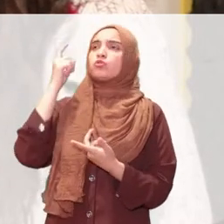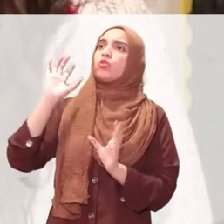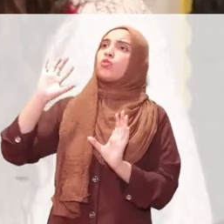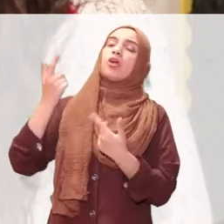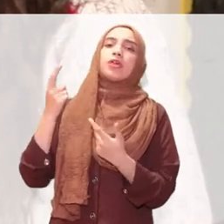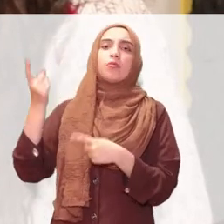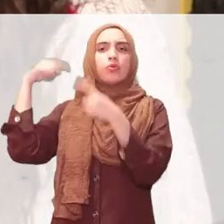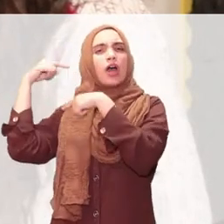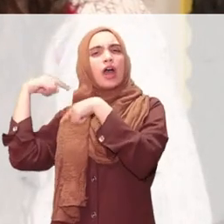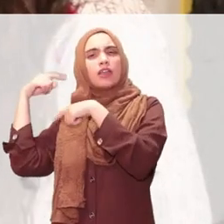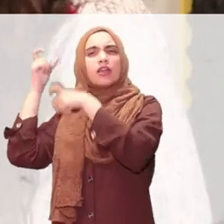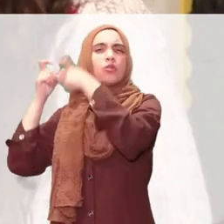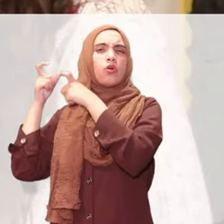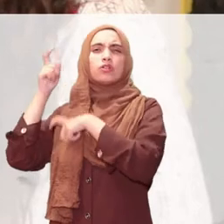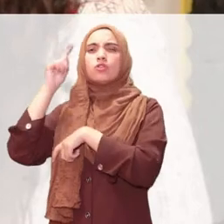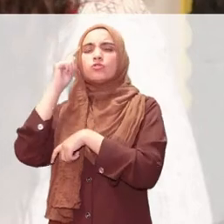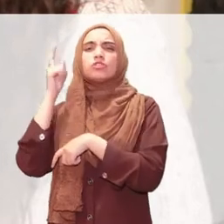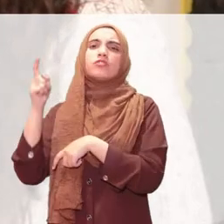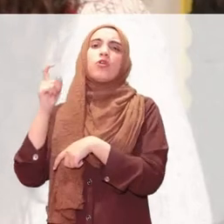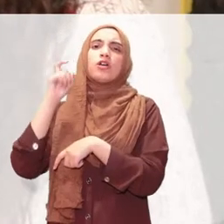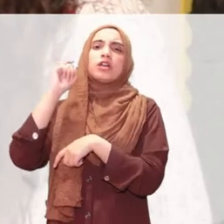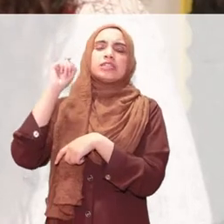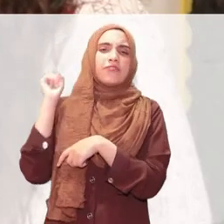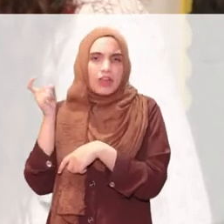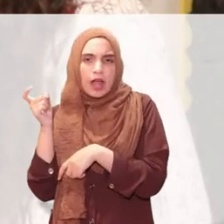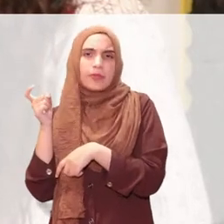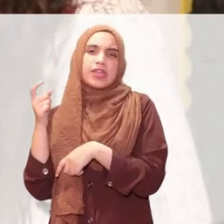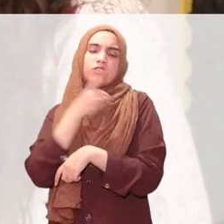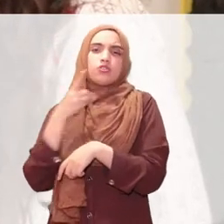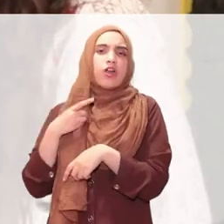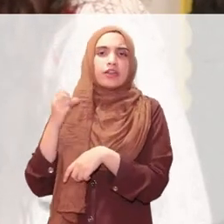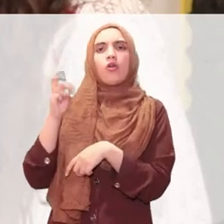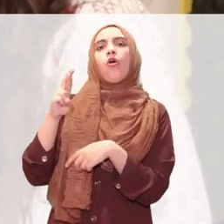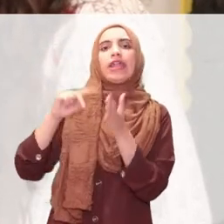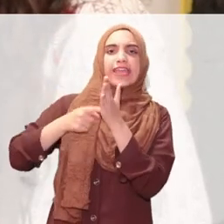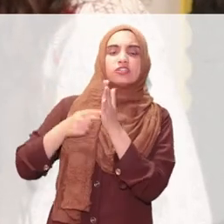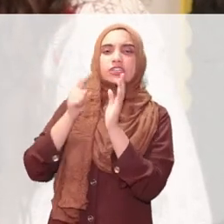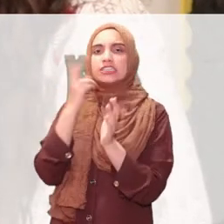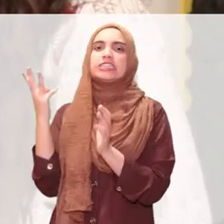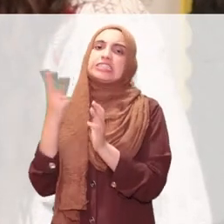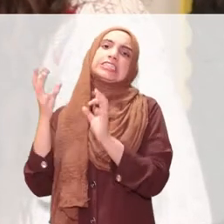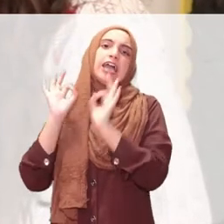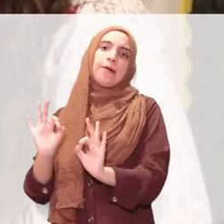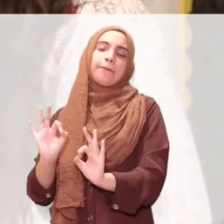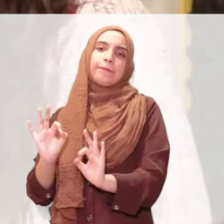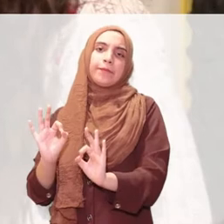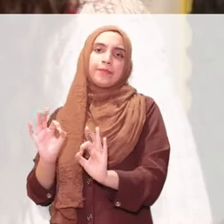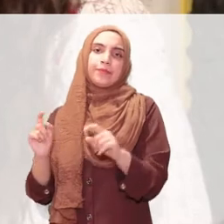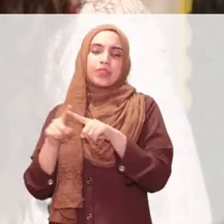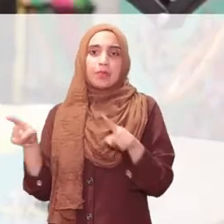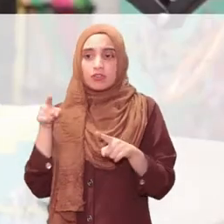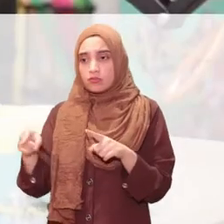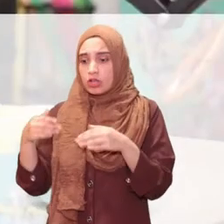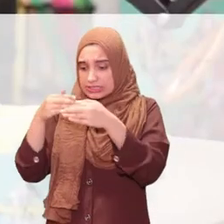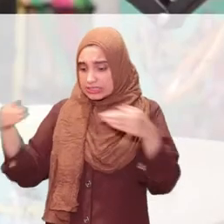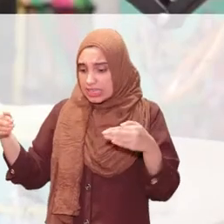दो तीन गिन गिन के विरुद्ध टीजर इंपोजिशन आफ